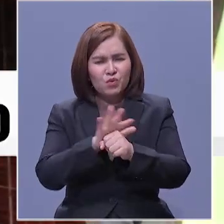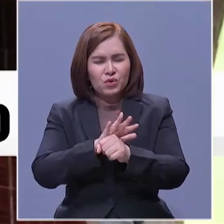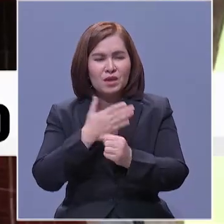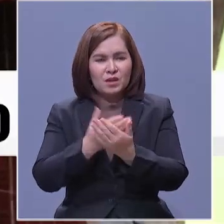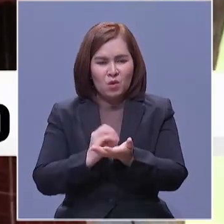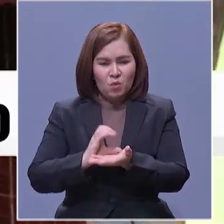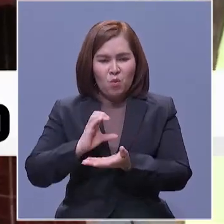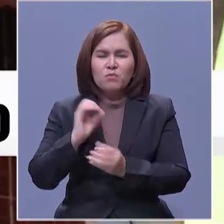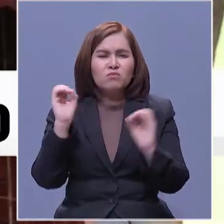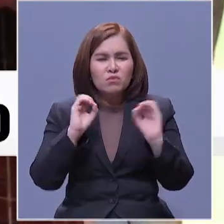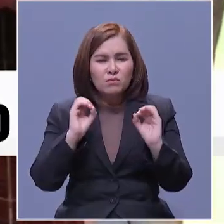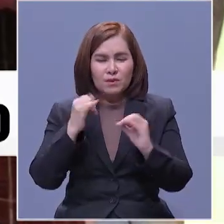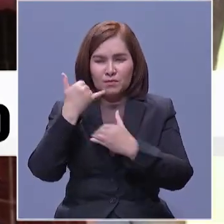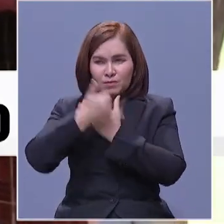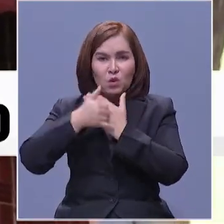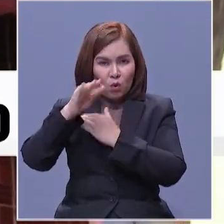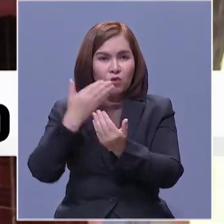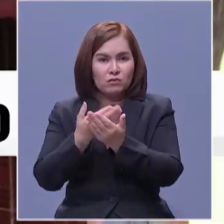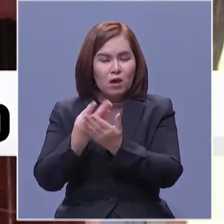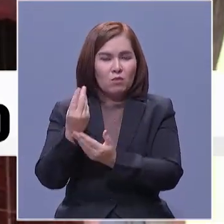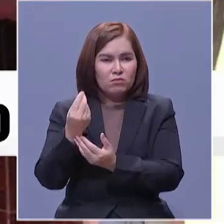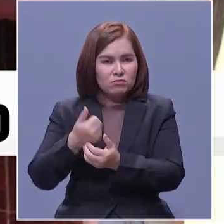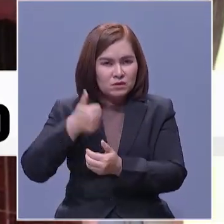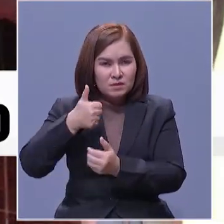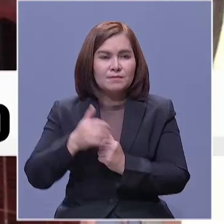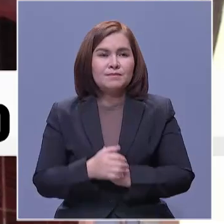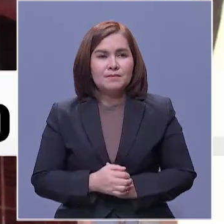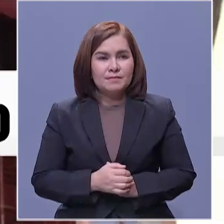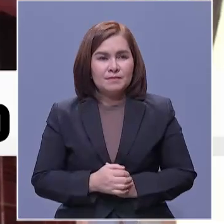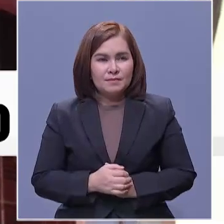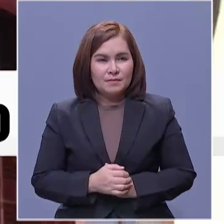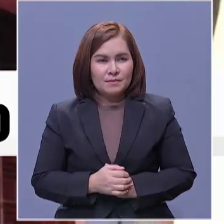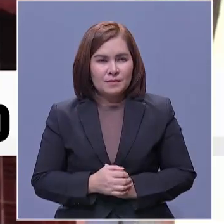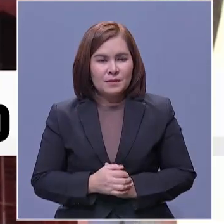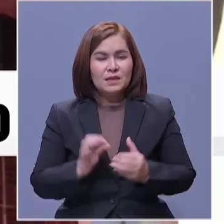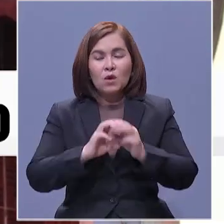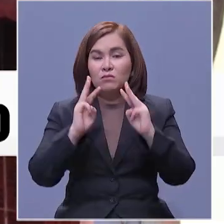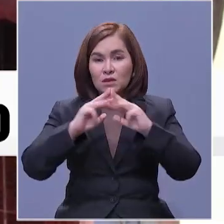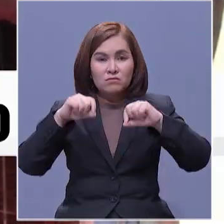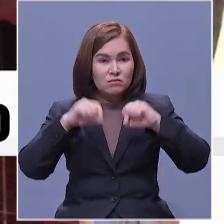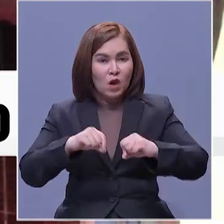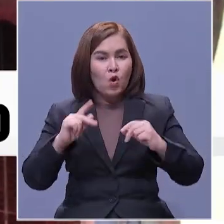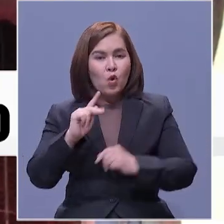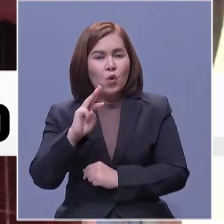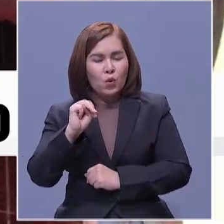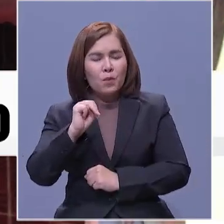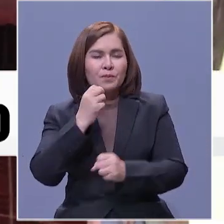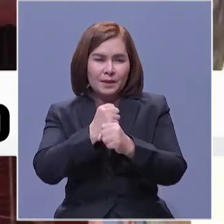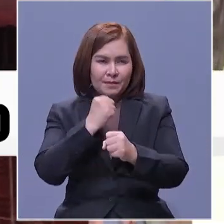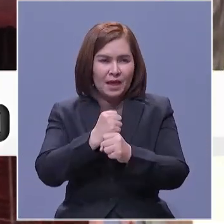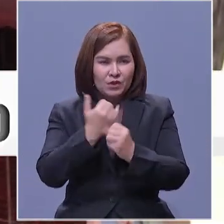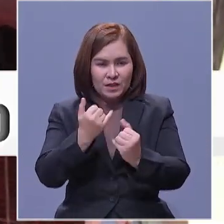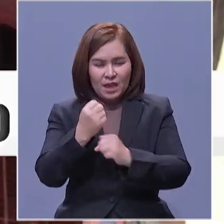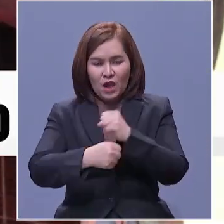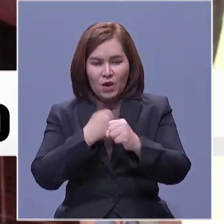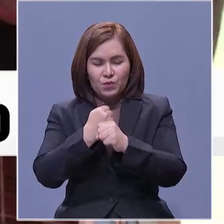ได้เงินก้อนเหมือนการไปทำงานต่างประเทศส่วนเรื่องที่สัญญาเรื่องของสัญญาที่ทำไว้กับกรมจัดหางานที่ยังไม่ครบก